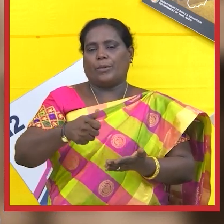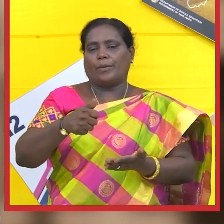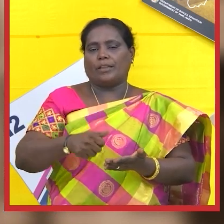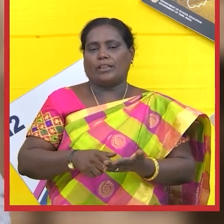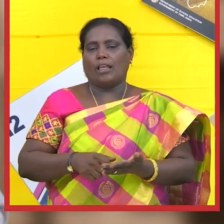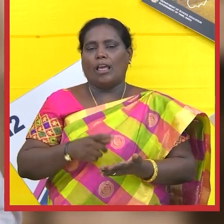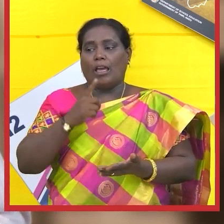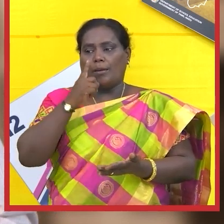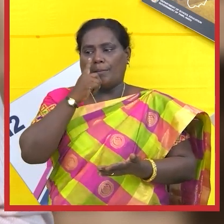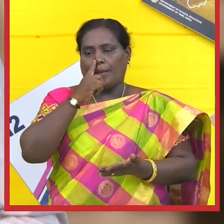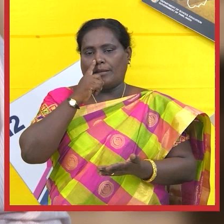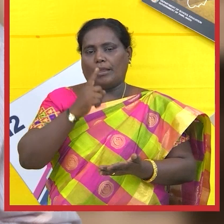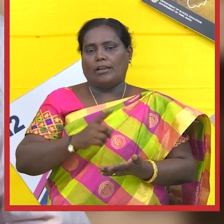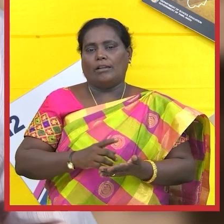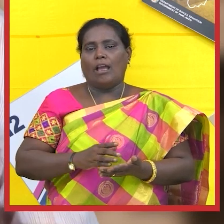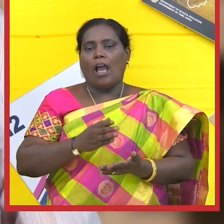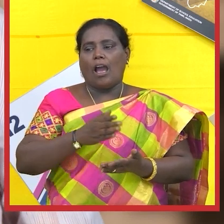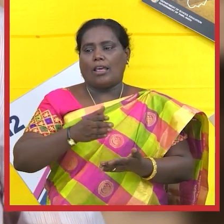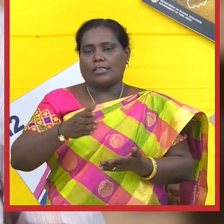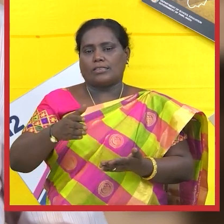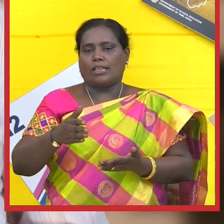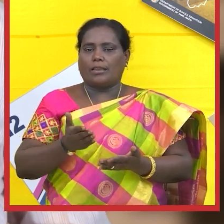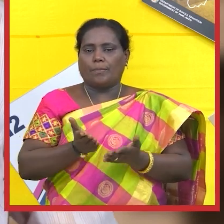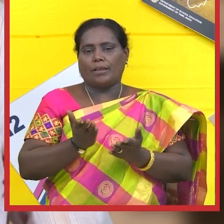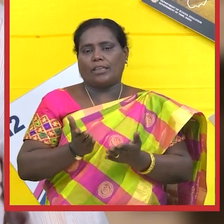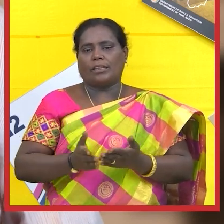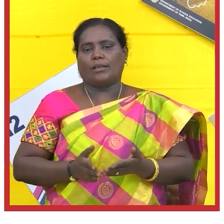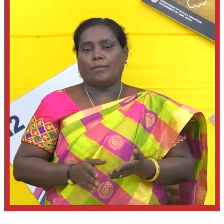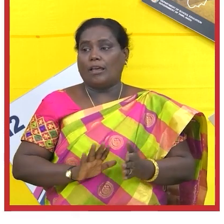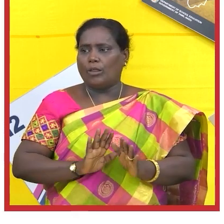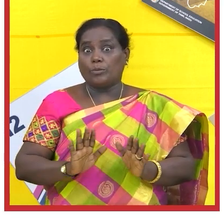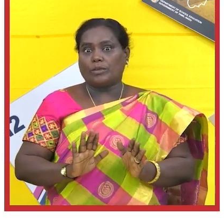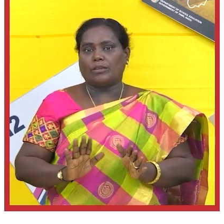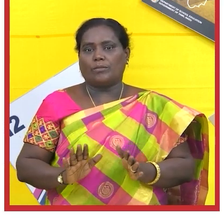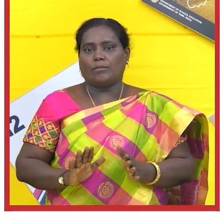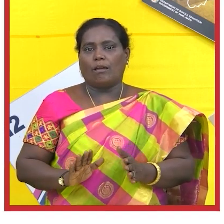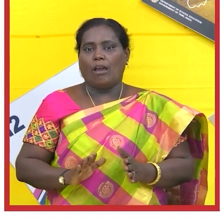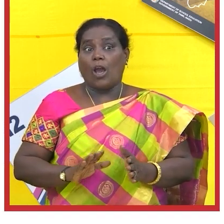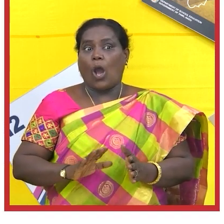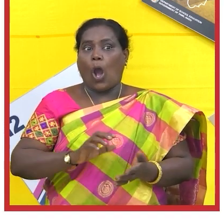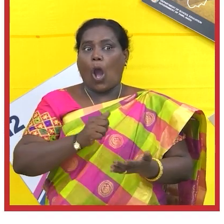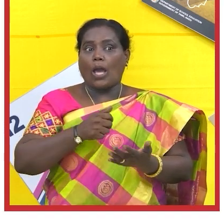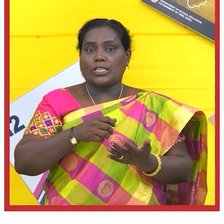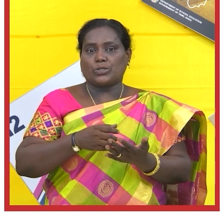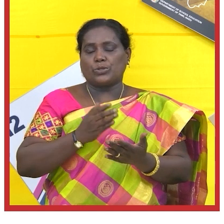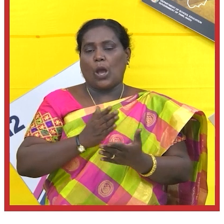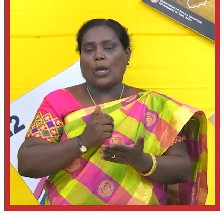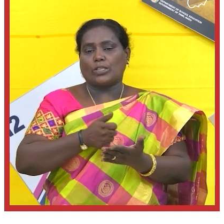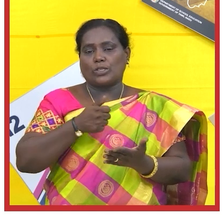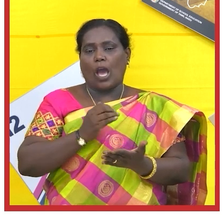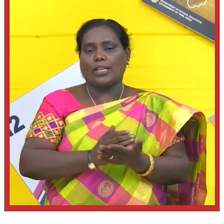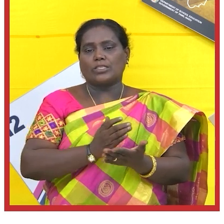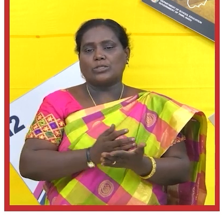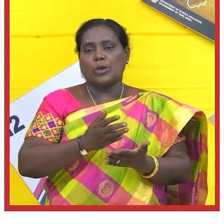பெண்கள் பங்கேற்கலாம் என்பதை நீதிக்கட்சி ஆதரிக்கிறது அது மட்டுமல்ல அரசு பணிகளிலே இன்றைக்கு நாம் இடஒதுக்கீடு என்று சொல்லக்கூடிய